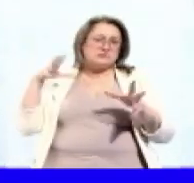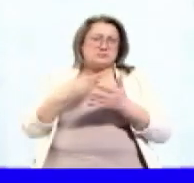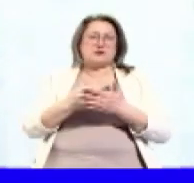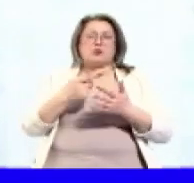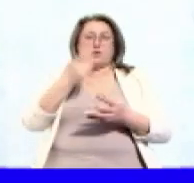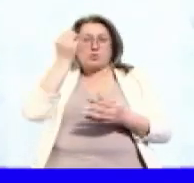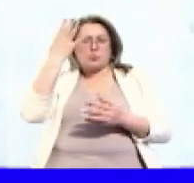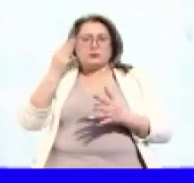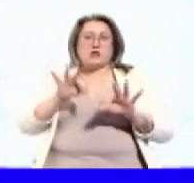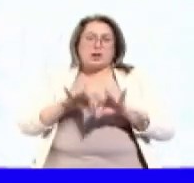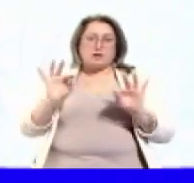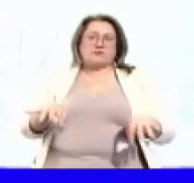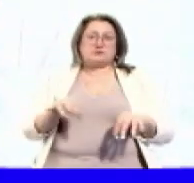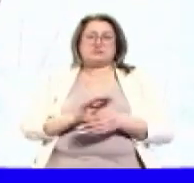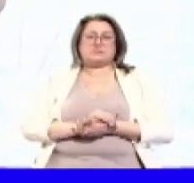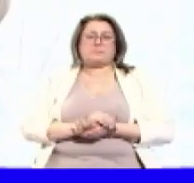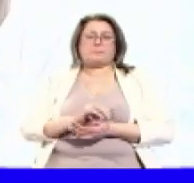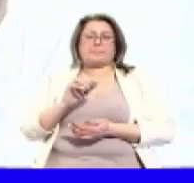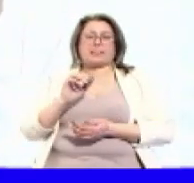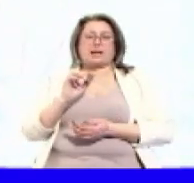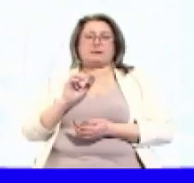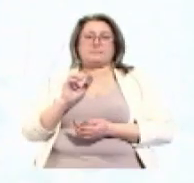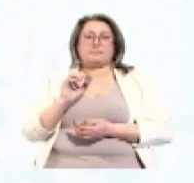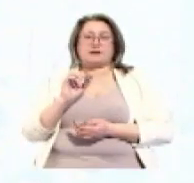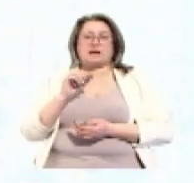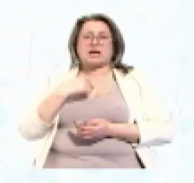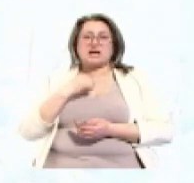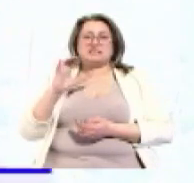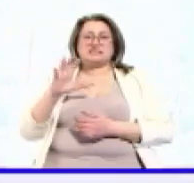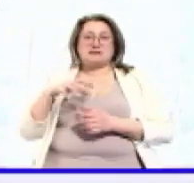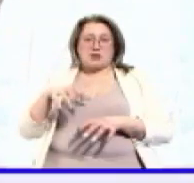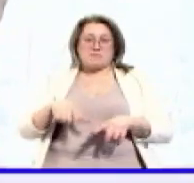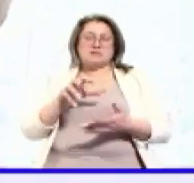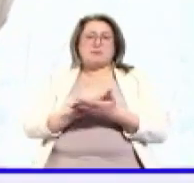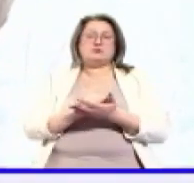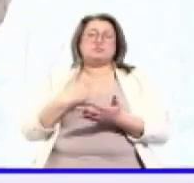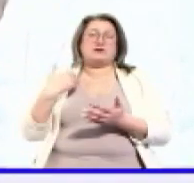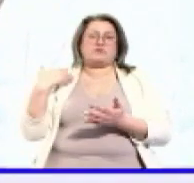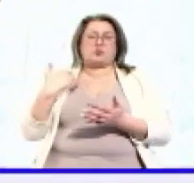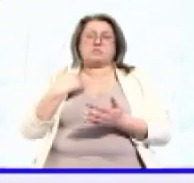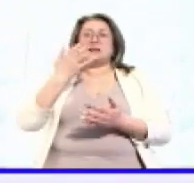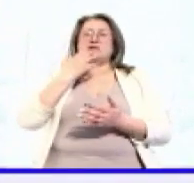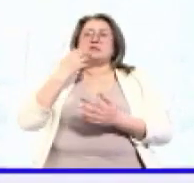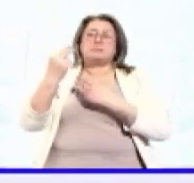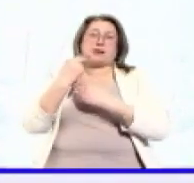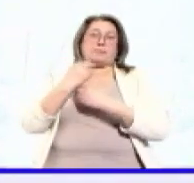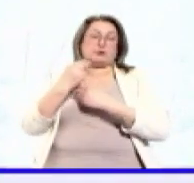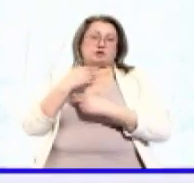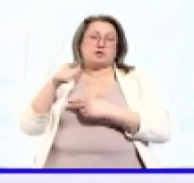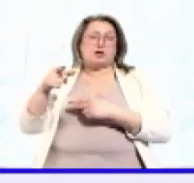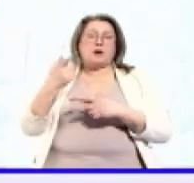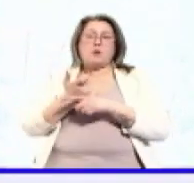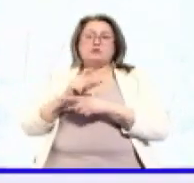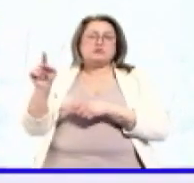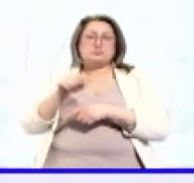умом и ловкостью. Аламан тазымның аты. Я с собаками занимаюсь давно. Меня когда-то дед приучил. Он их